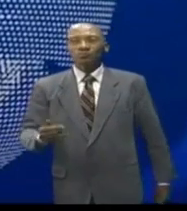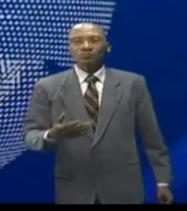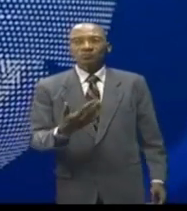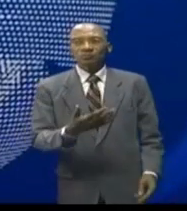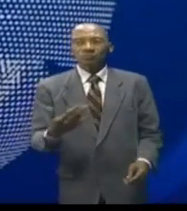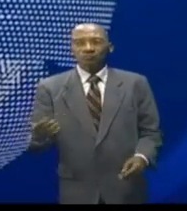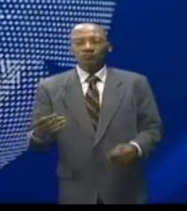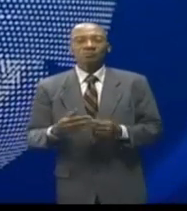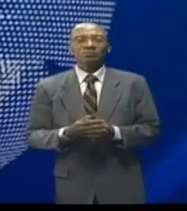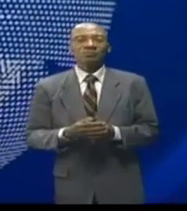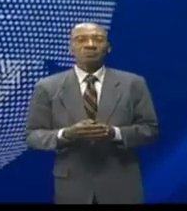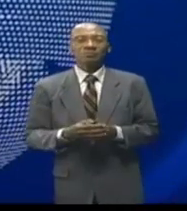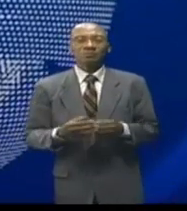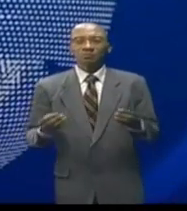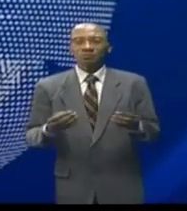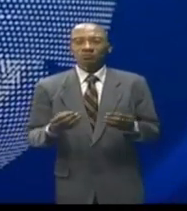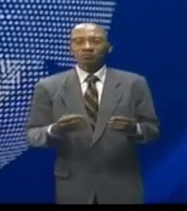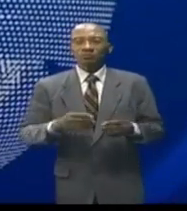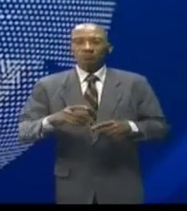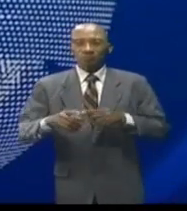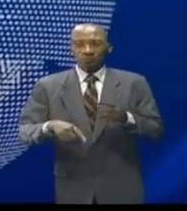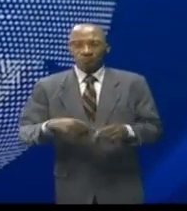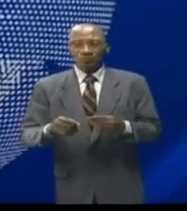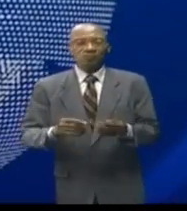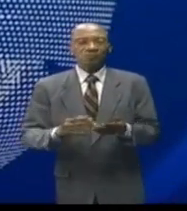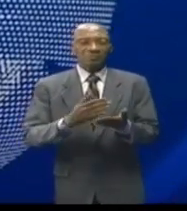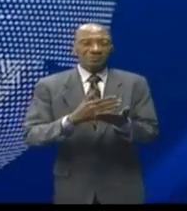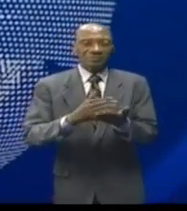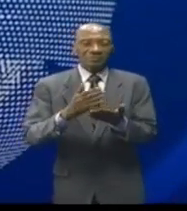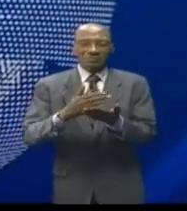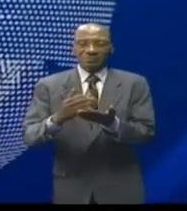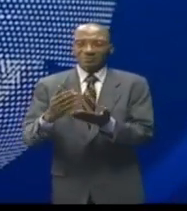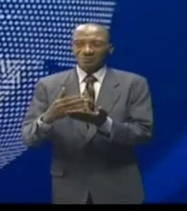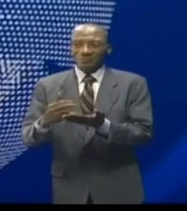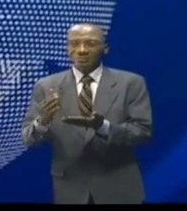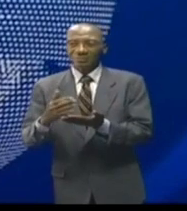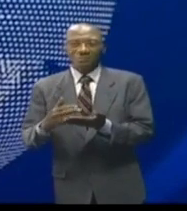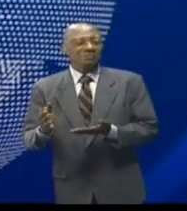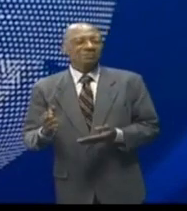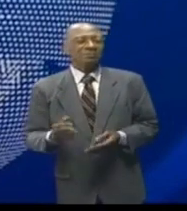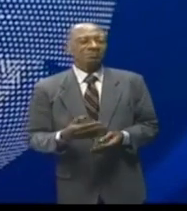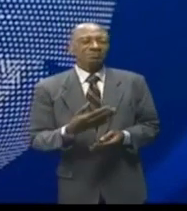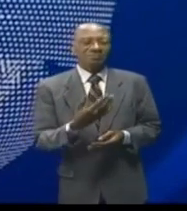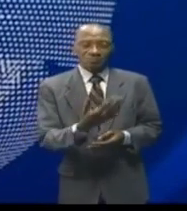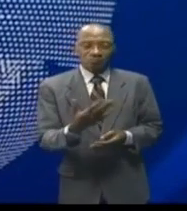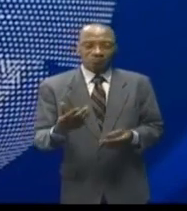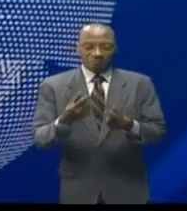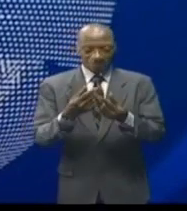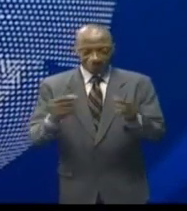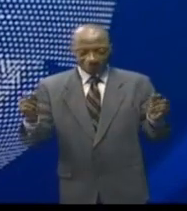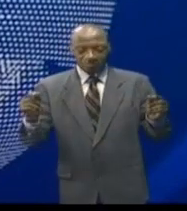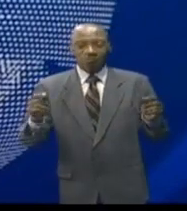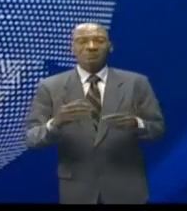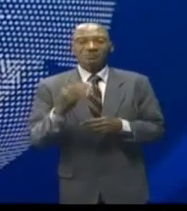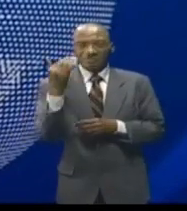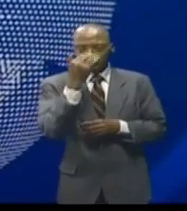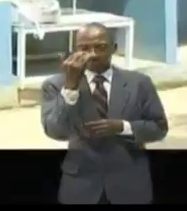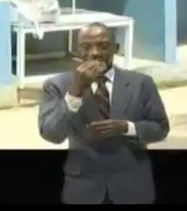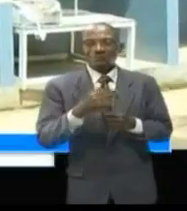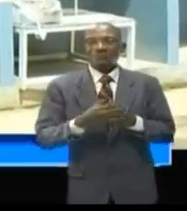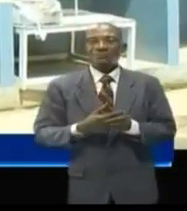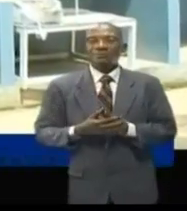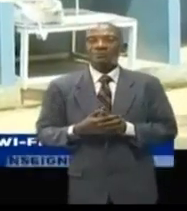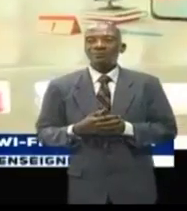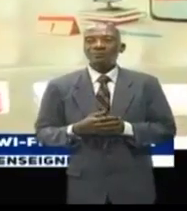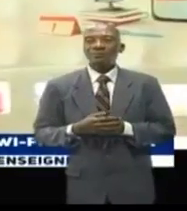gratuite de wifi pour une connexion facile à la bibliothèque numérique reportage au dépenda